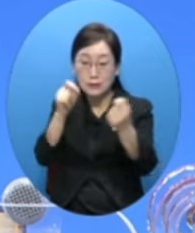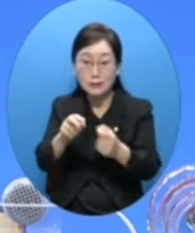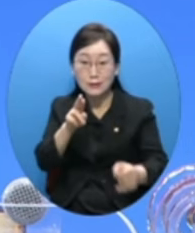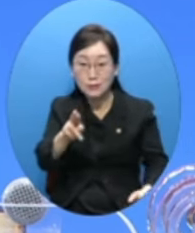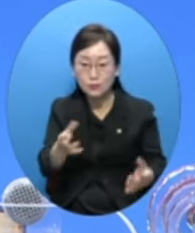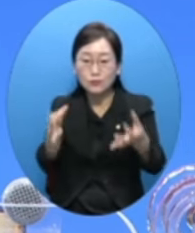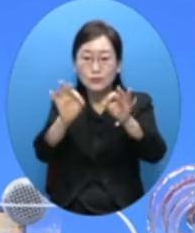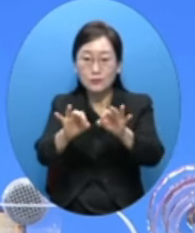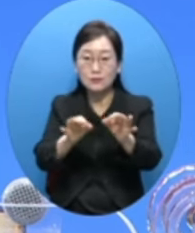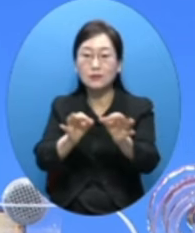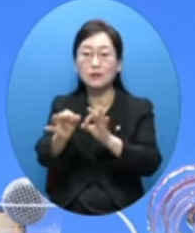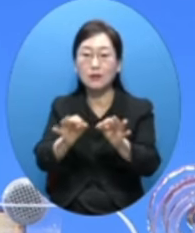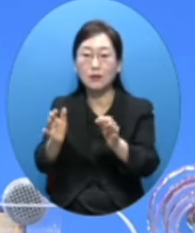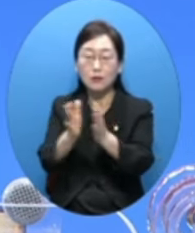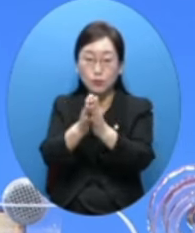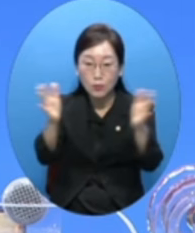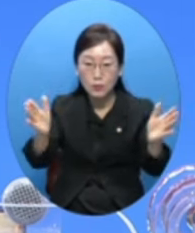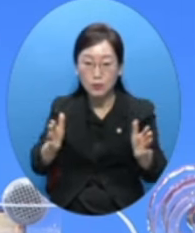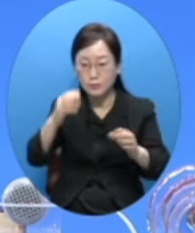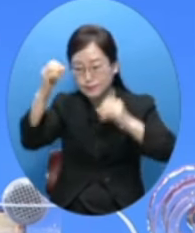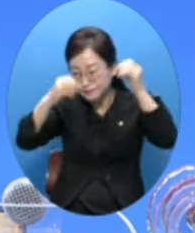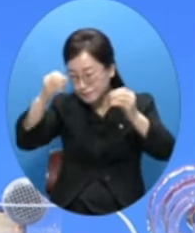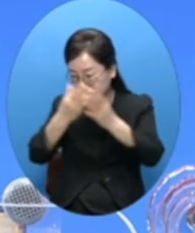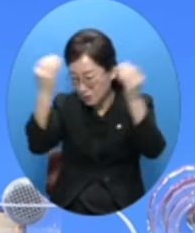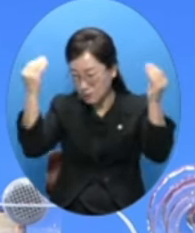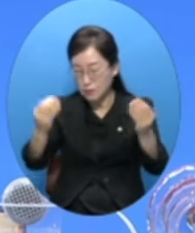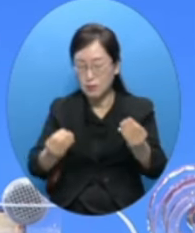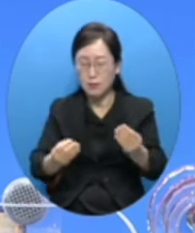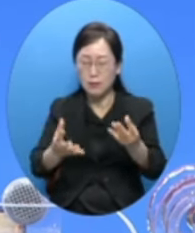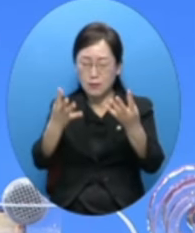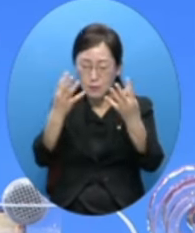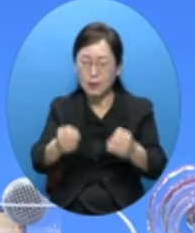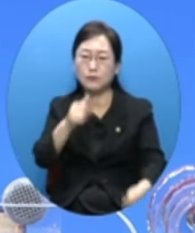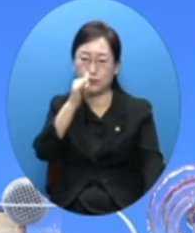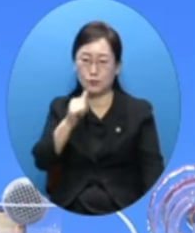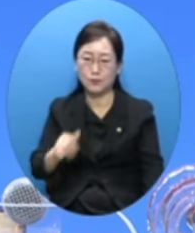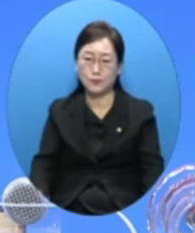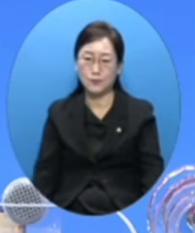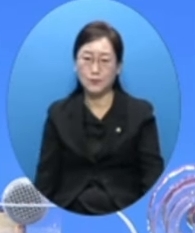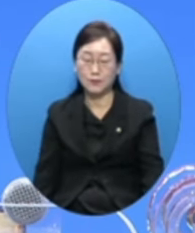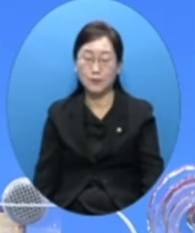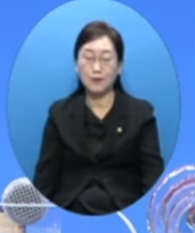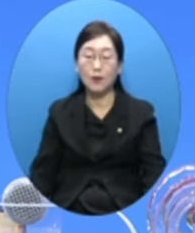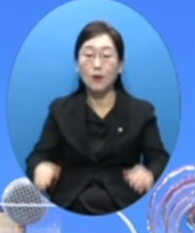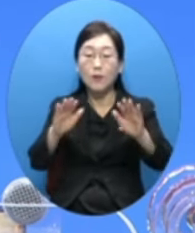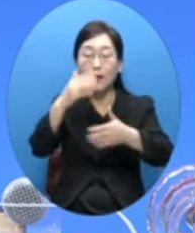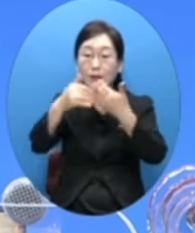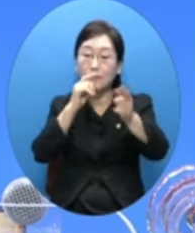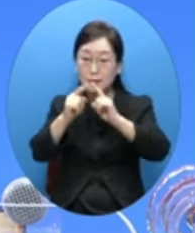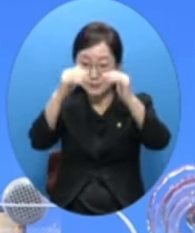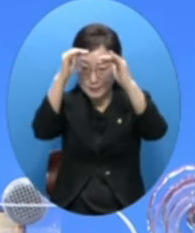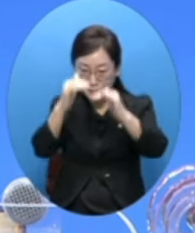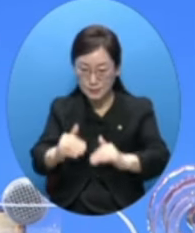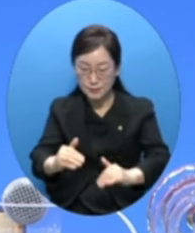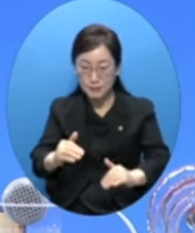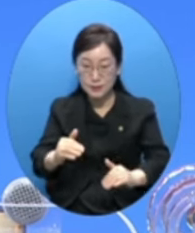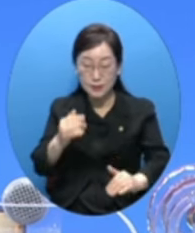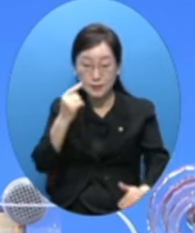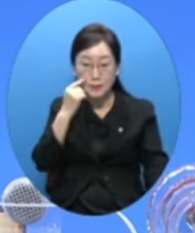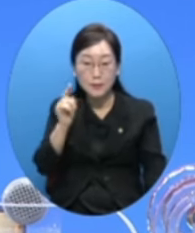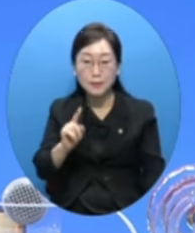다음에 완전히 남남으로 갈라서는 경우도 보았습니다. 그런데 오늘 말씀 보니까